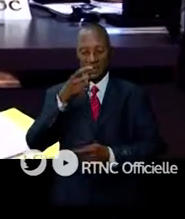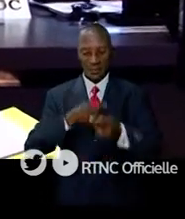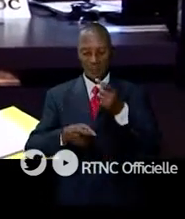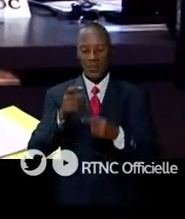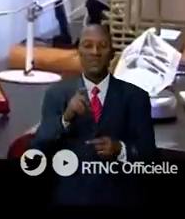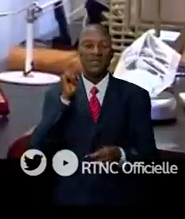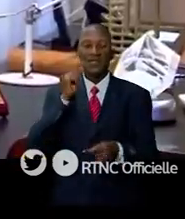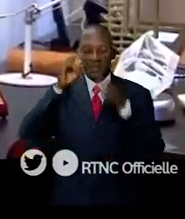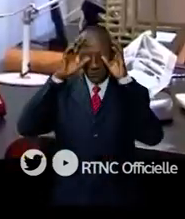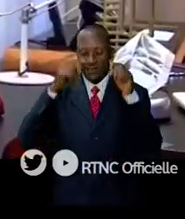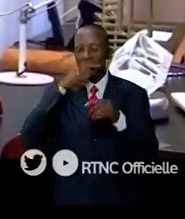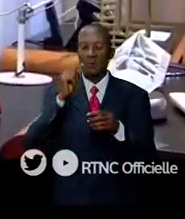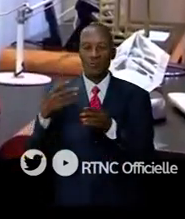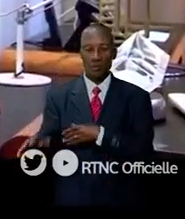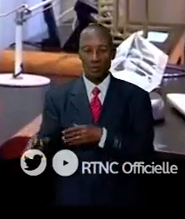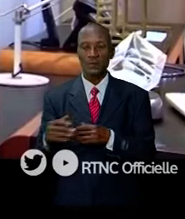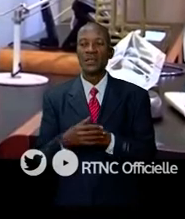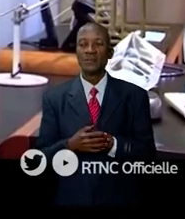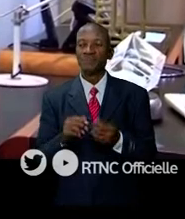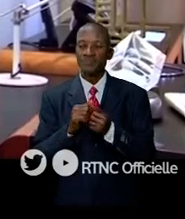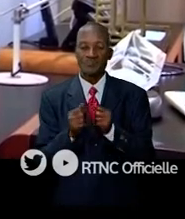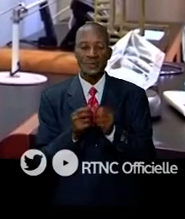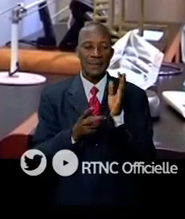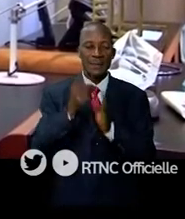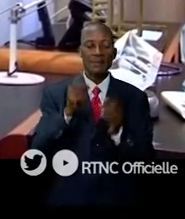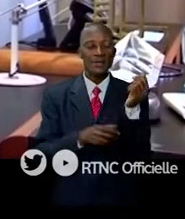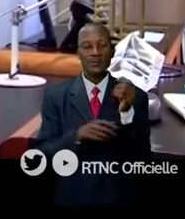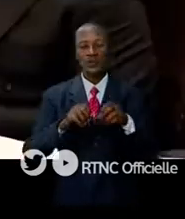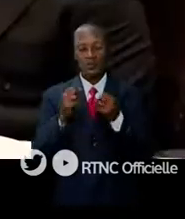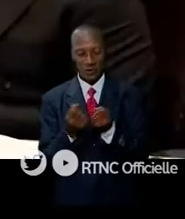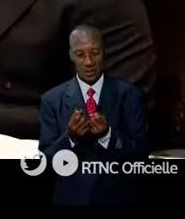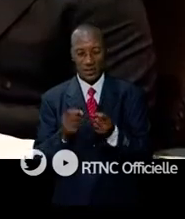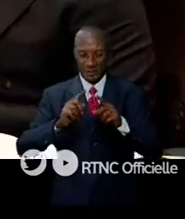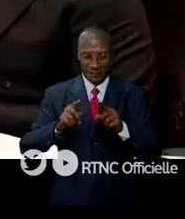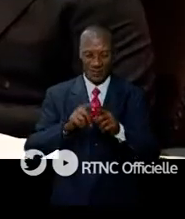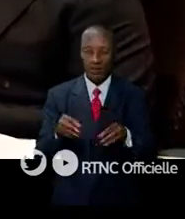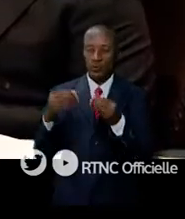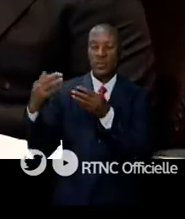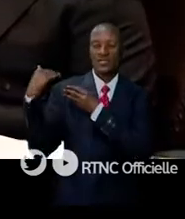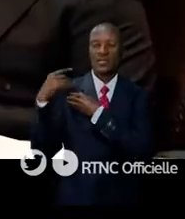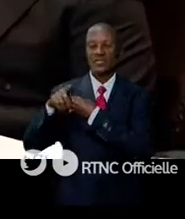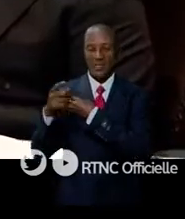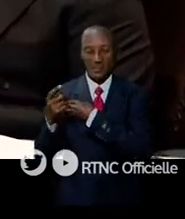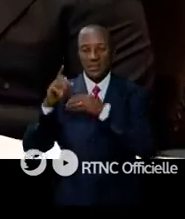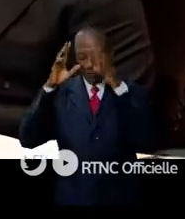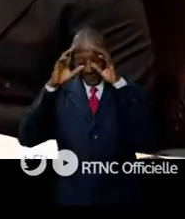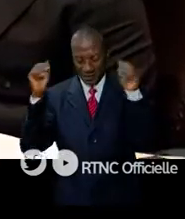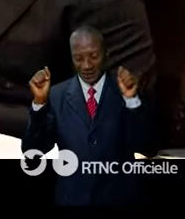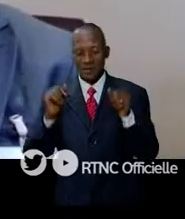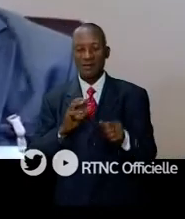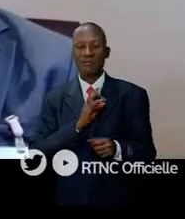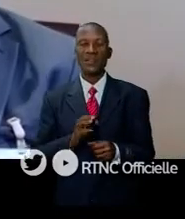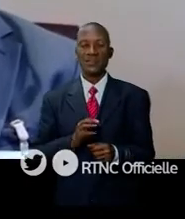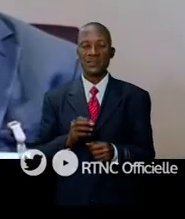en genre, développement humain et social a été confié au pays de Félix-Antoine Tshisekedi Tshilombo, la République démocratique du